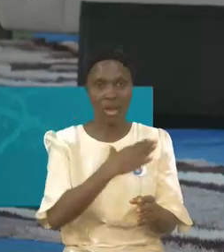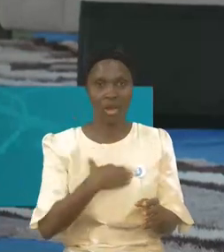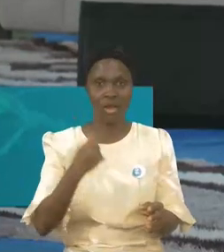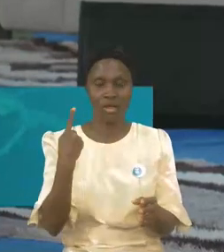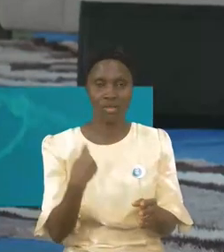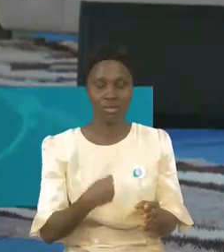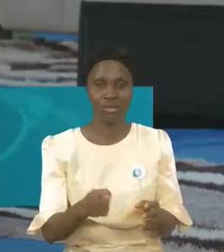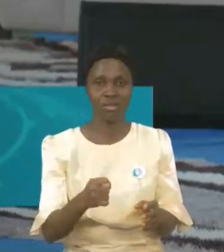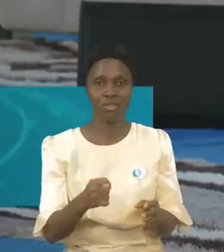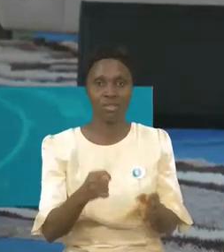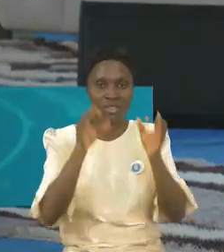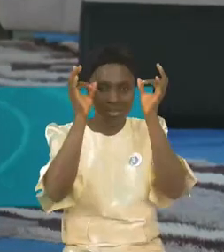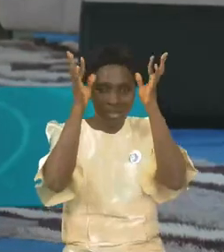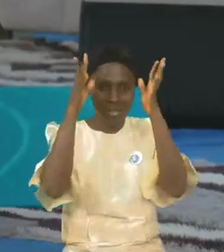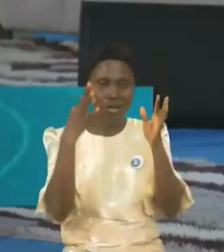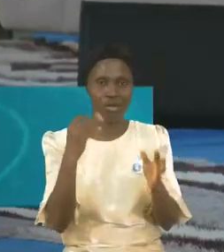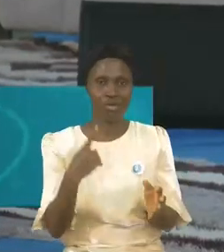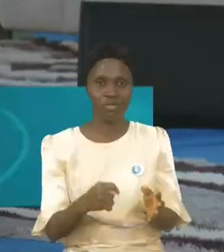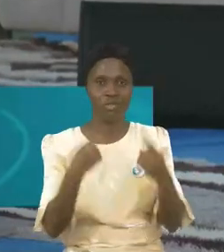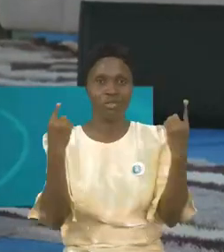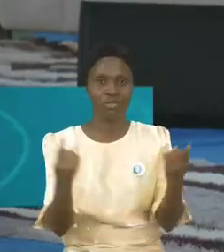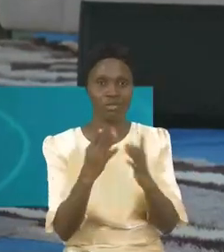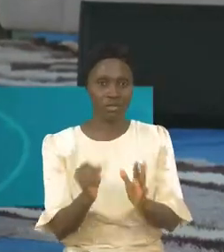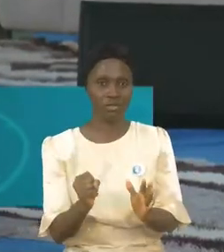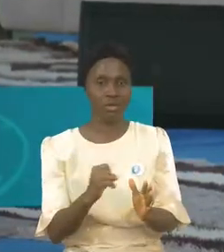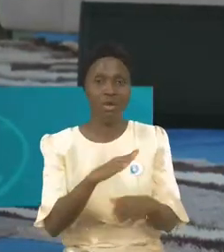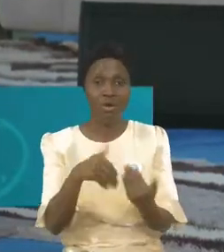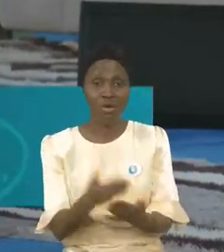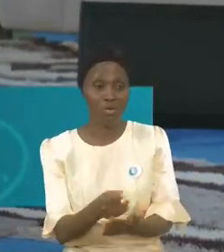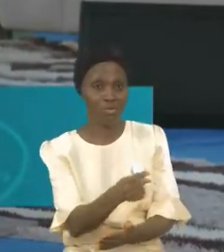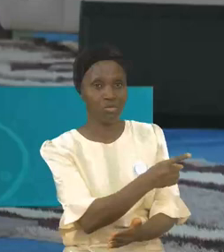sous-titres. Nous allons voir premier sous-titre, la tyrannie et